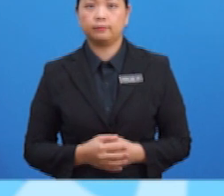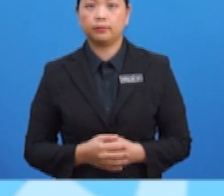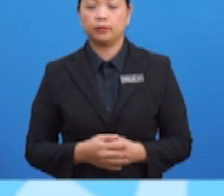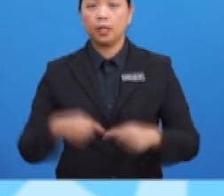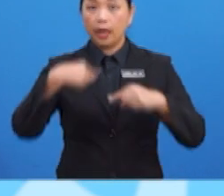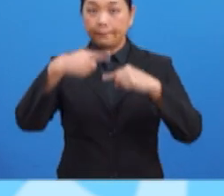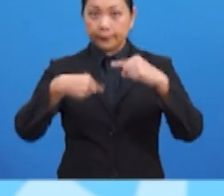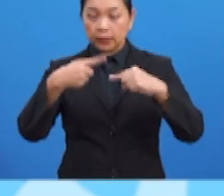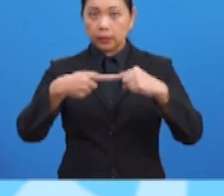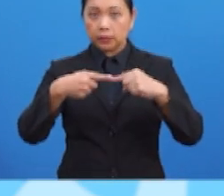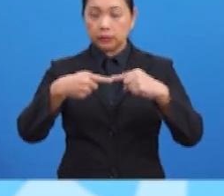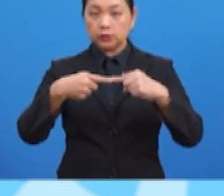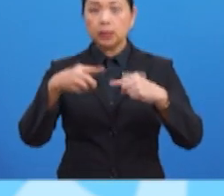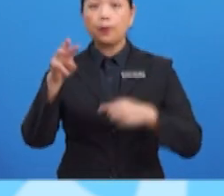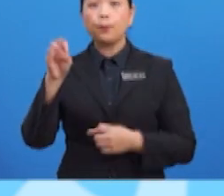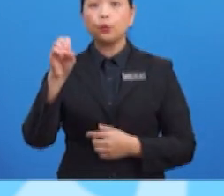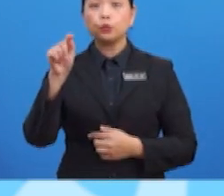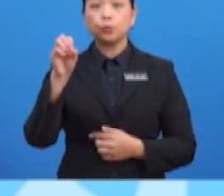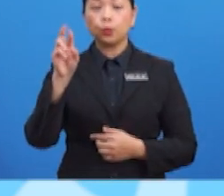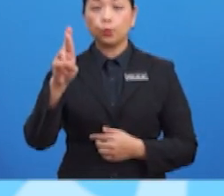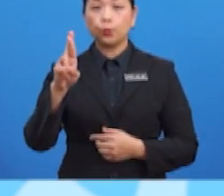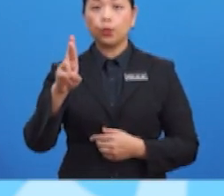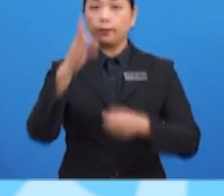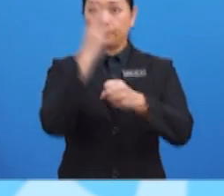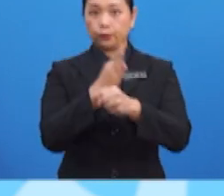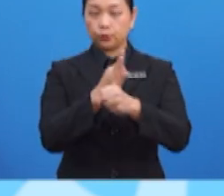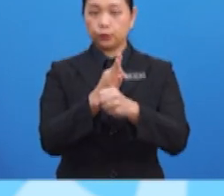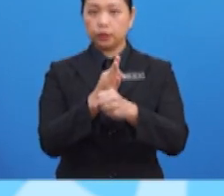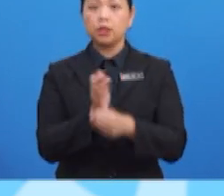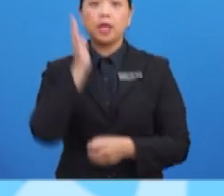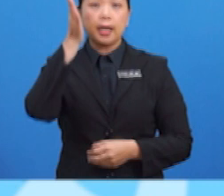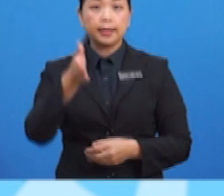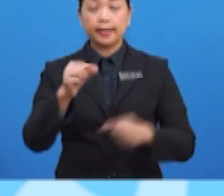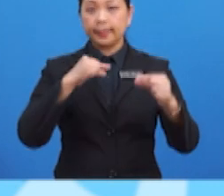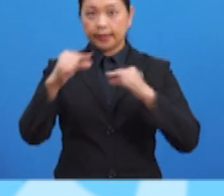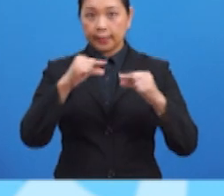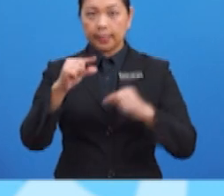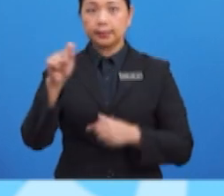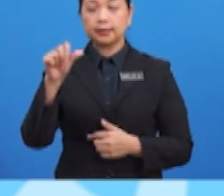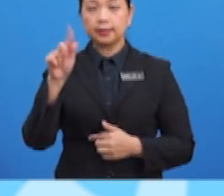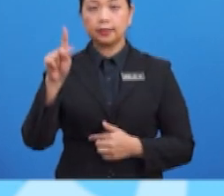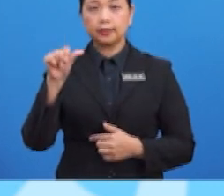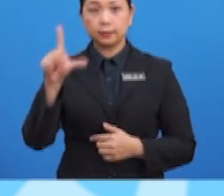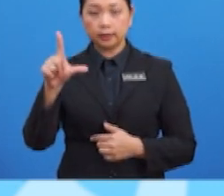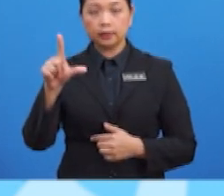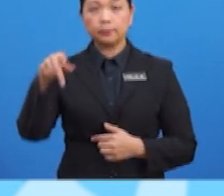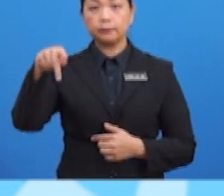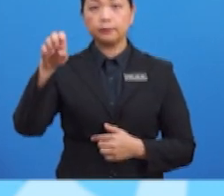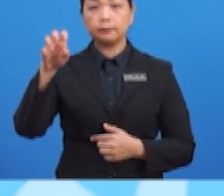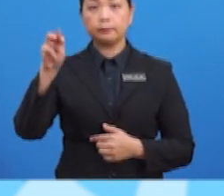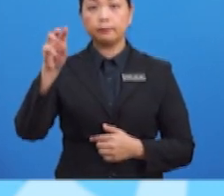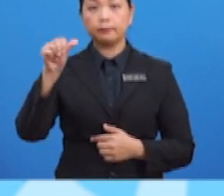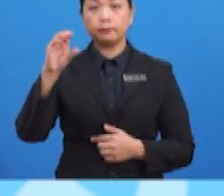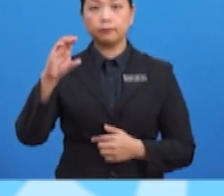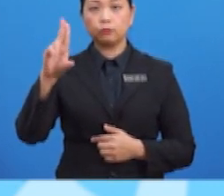Apabila motor berfungsi, ia akan menggerakkan takal pemacu yang dihubungkan oleh